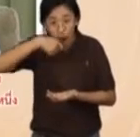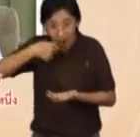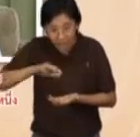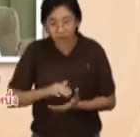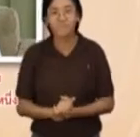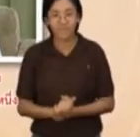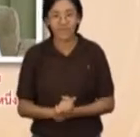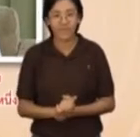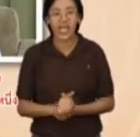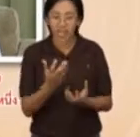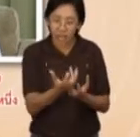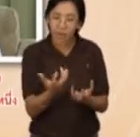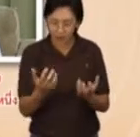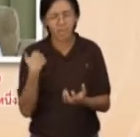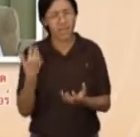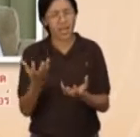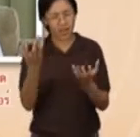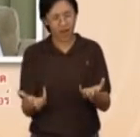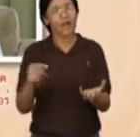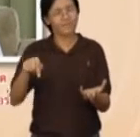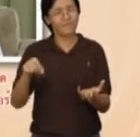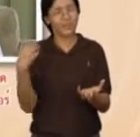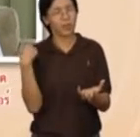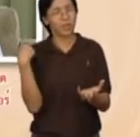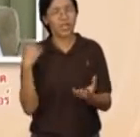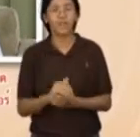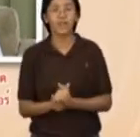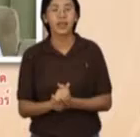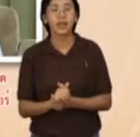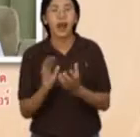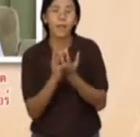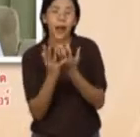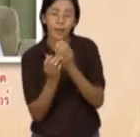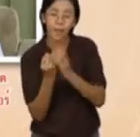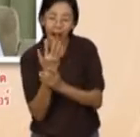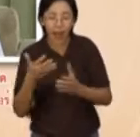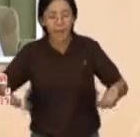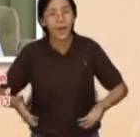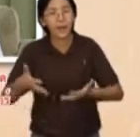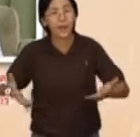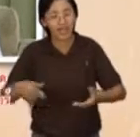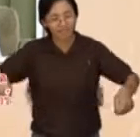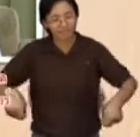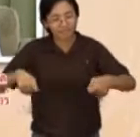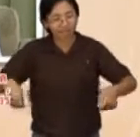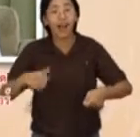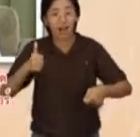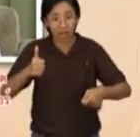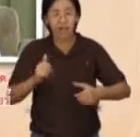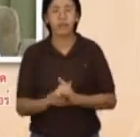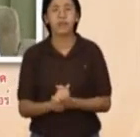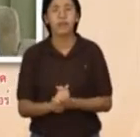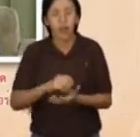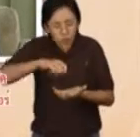รจะมีกับข้าวอีกสักอย่างนึงนะคะซึ่งอาจจะเป็นผัดผักก็จะดีเพราะว่าข้อเสียของแ